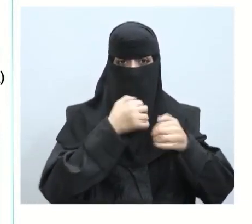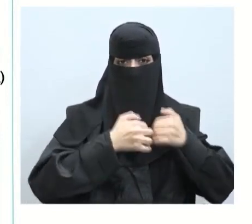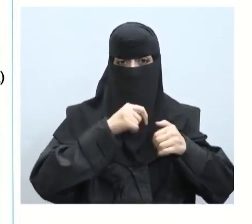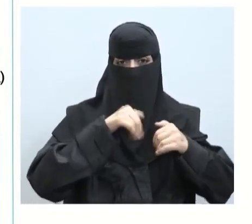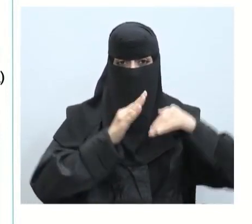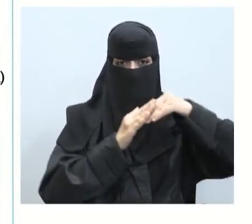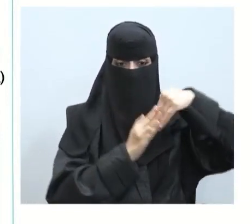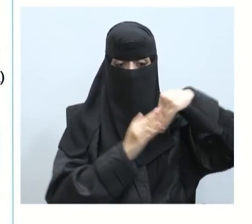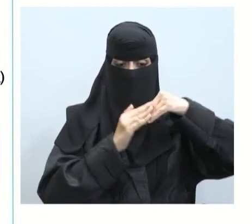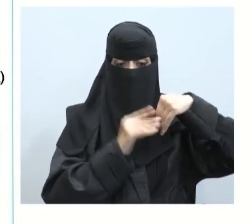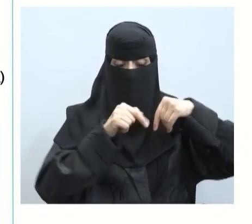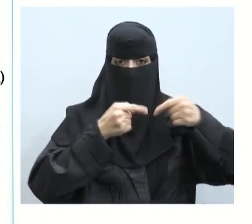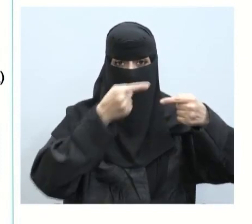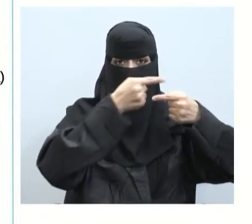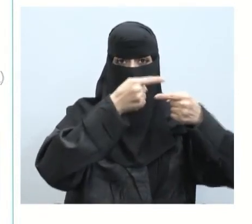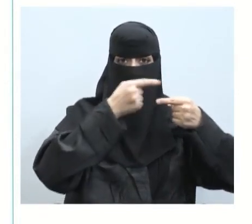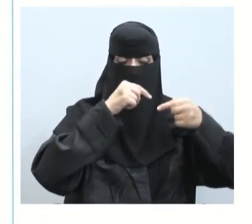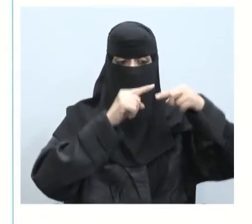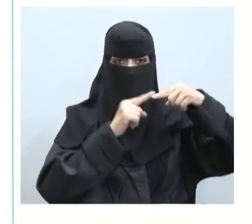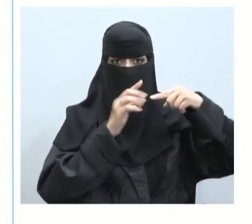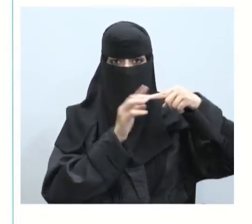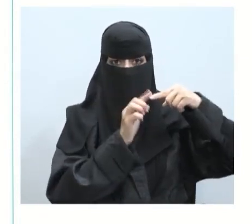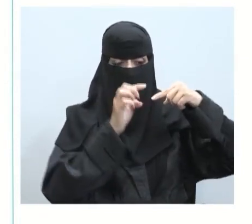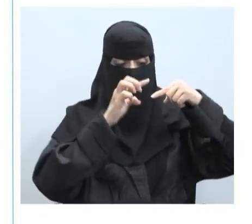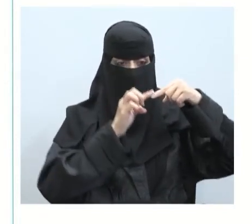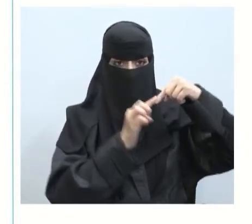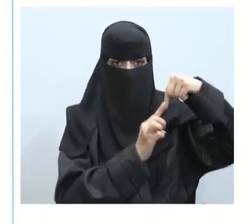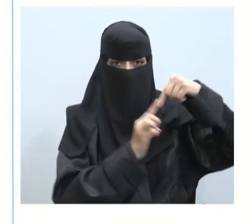الإمالة ومقاومتان 1 كيلو أوم.